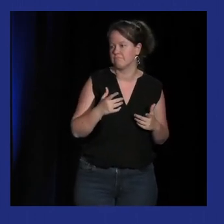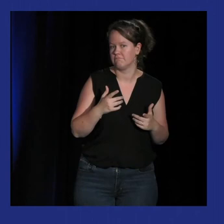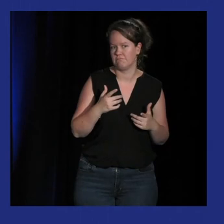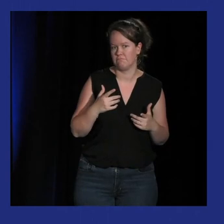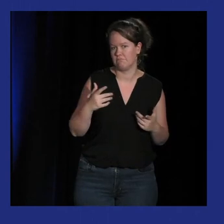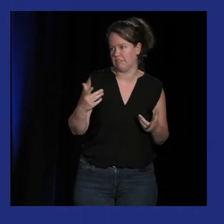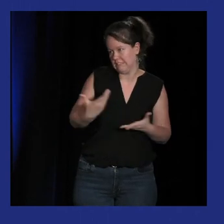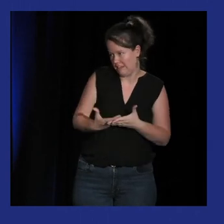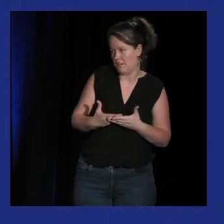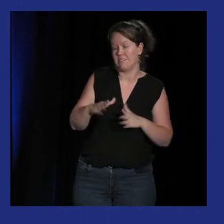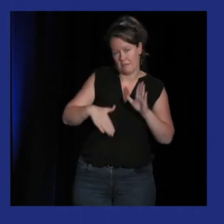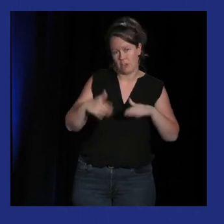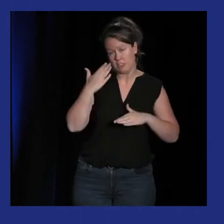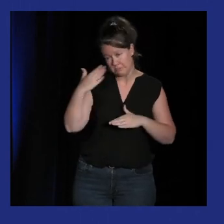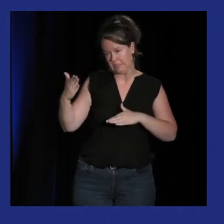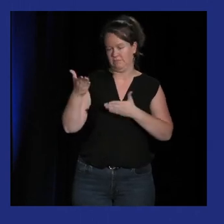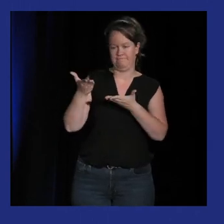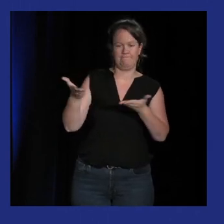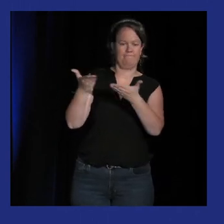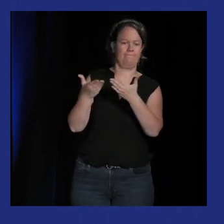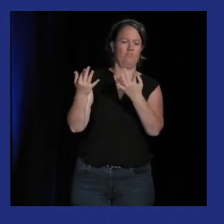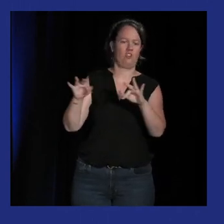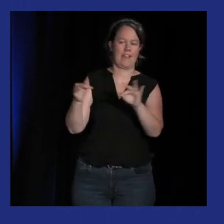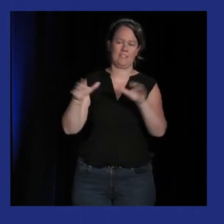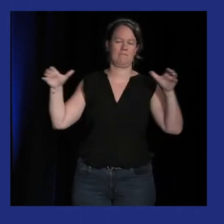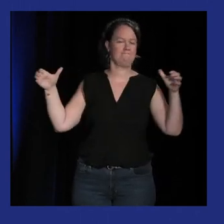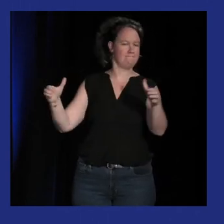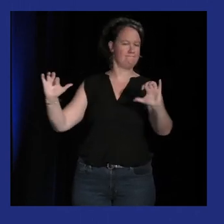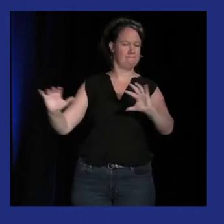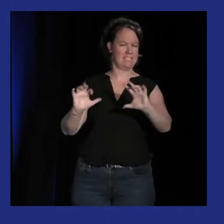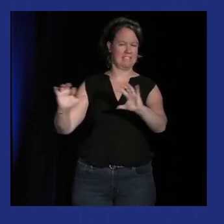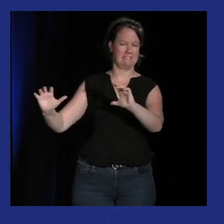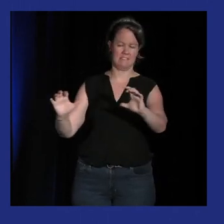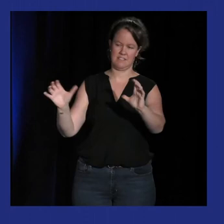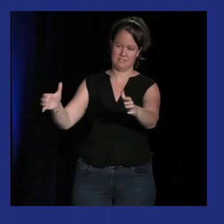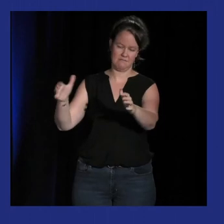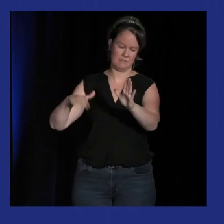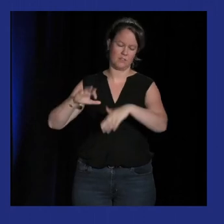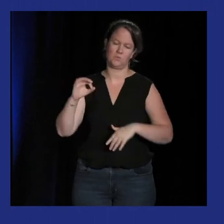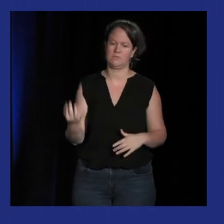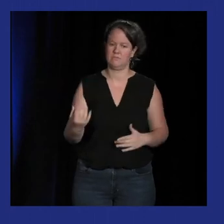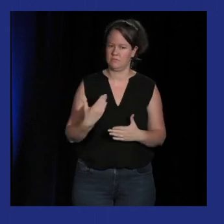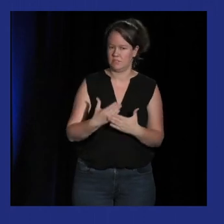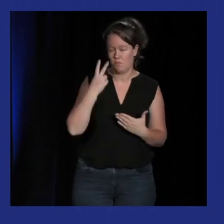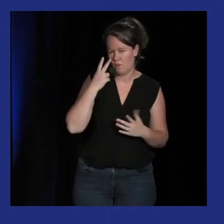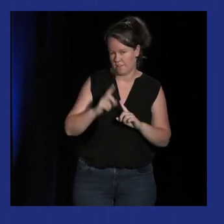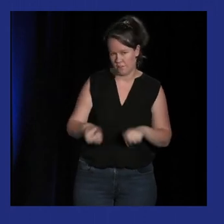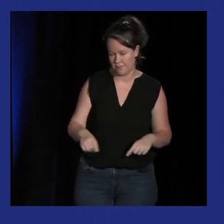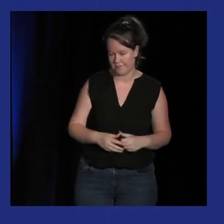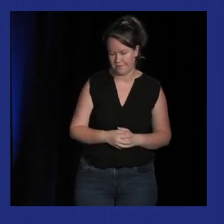un orchestre on peut que le constater et ça se vérifie vraiment et